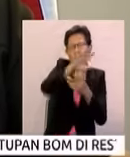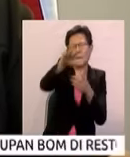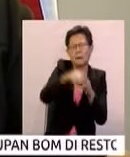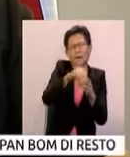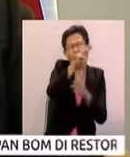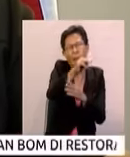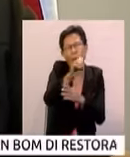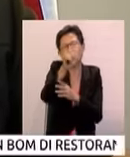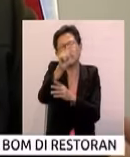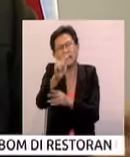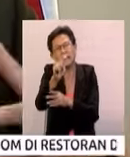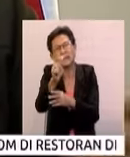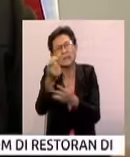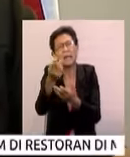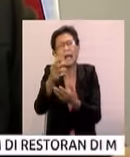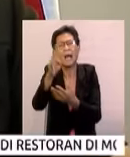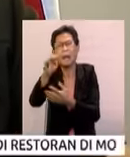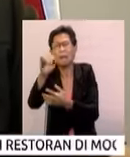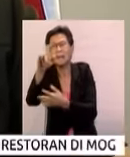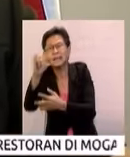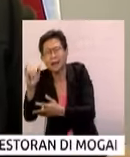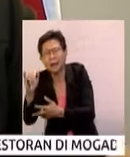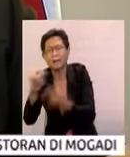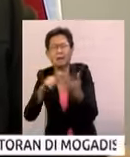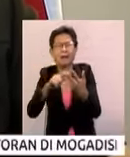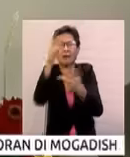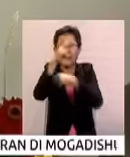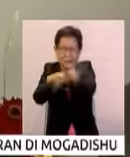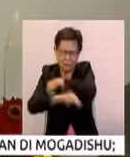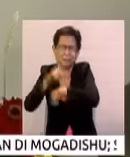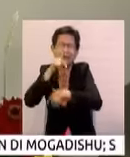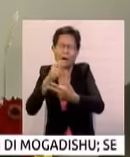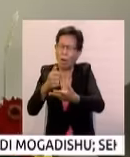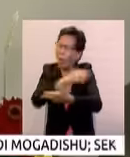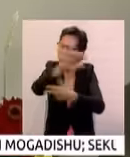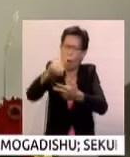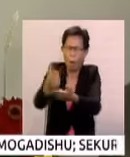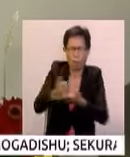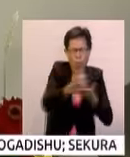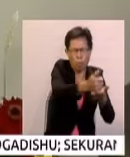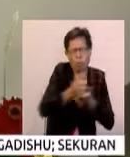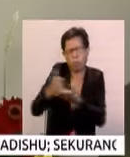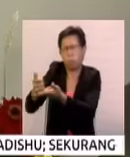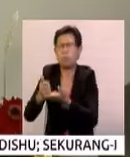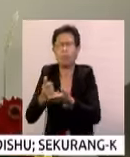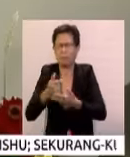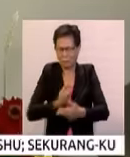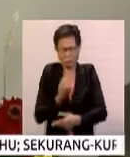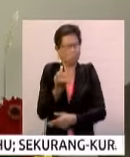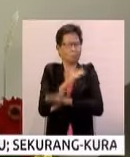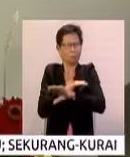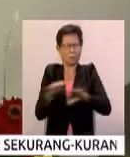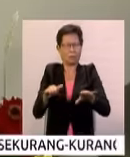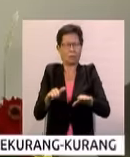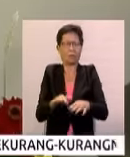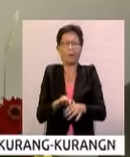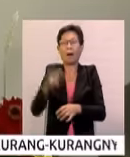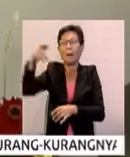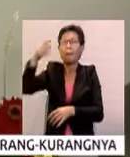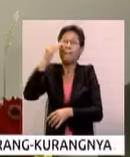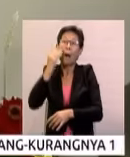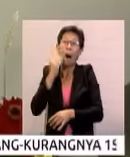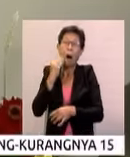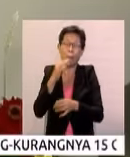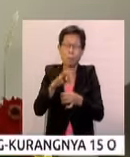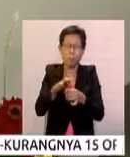dan MITI yang ada Kementerian Kerajaan Negeri Kedah. Apapun, semoga apa yang diaspirasikan oleh Perdana Menteri Tun Dr.